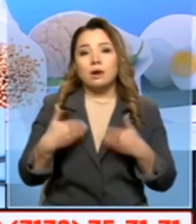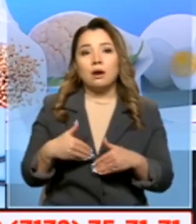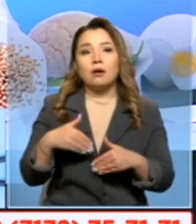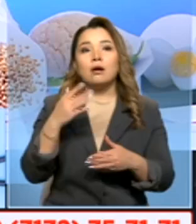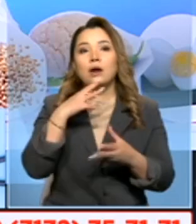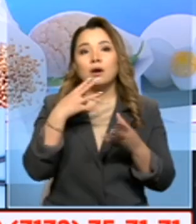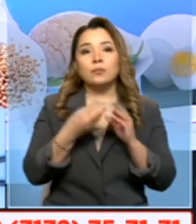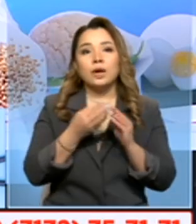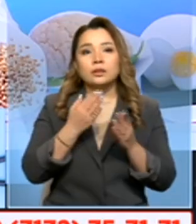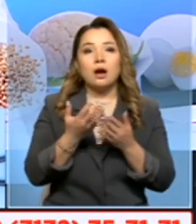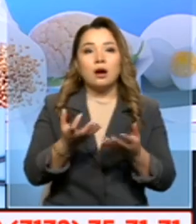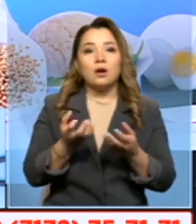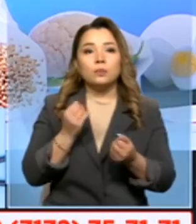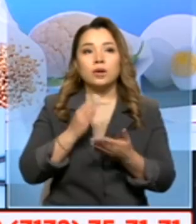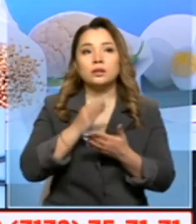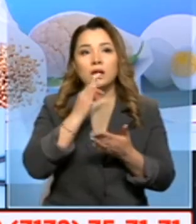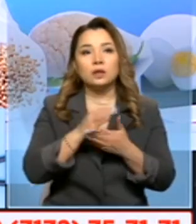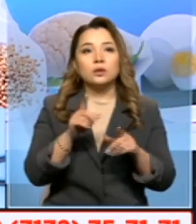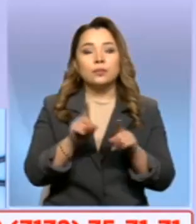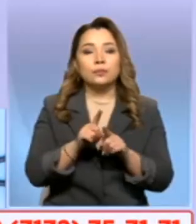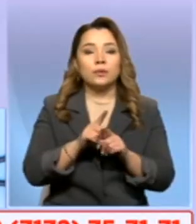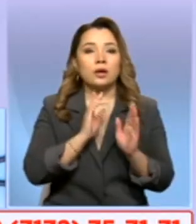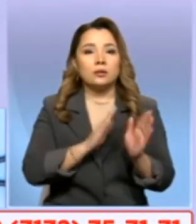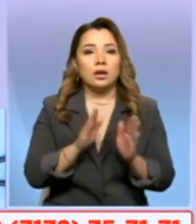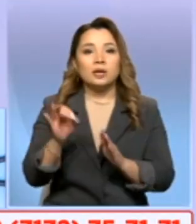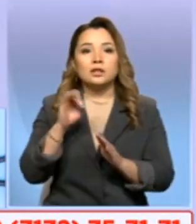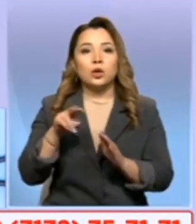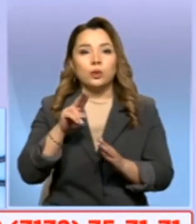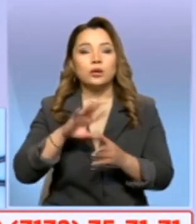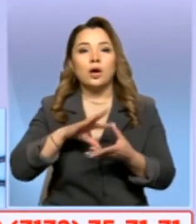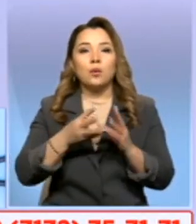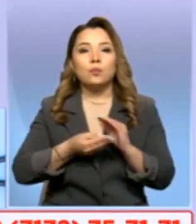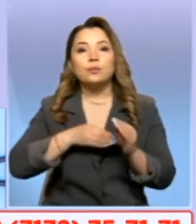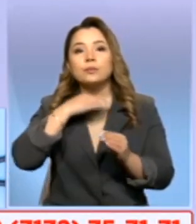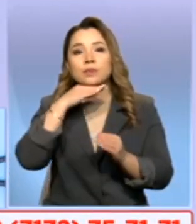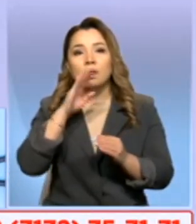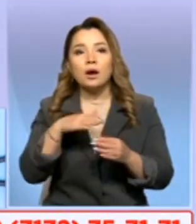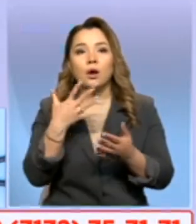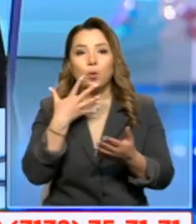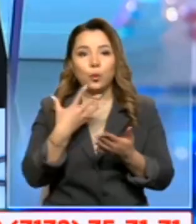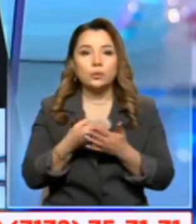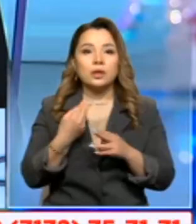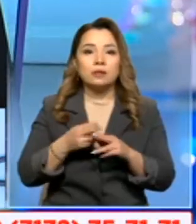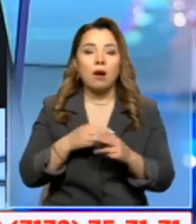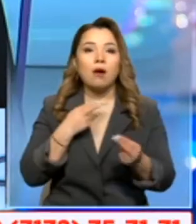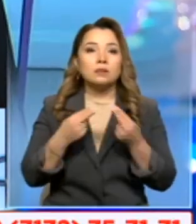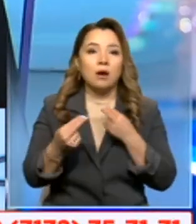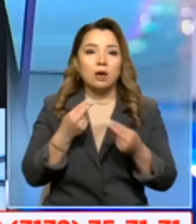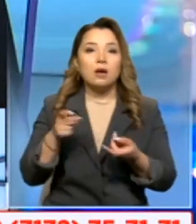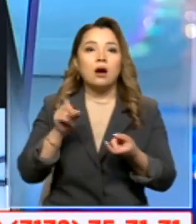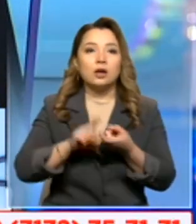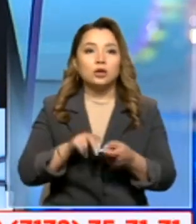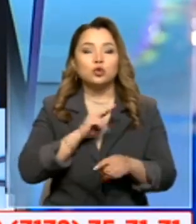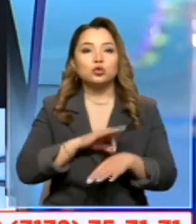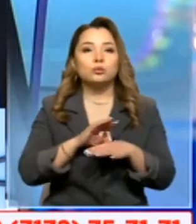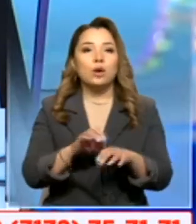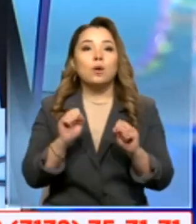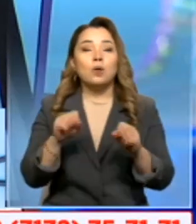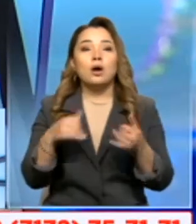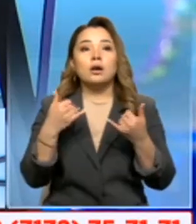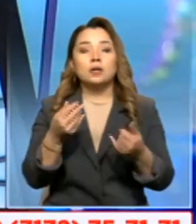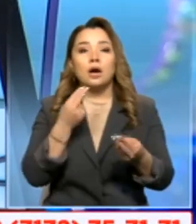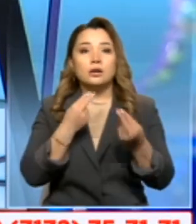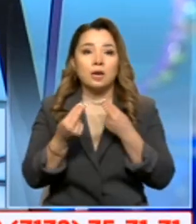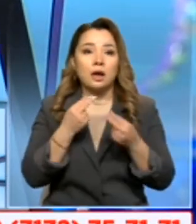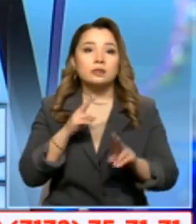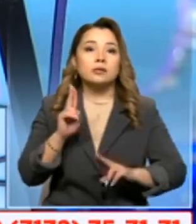қалыпты қабылданып отыратын болса, йодтың жеткілікті дәрежеде болуын біз өзіміз тамақтану арқылы да жасай аламыз. Тамақтану